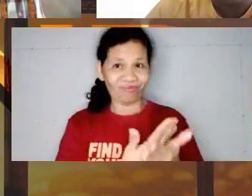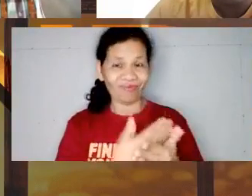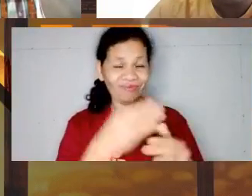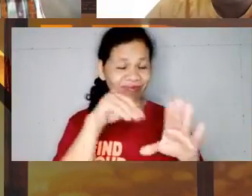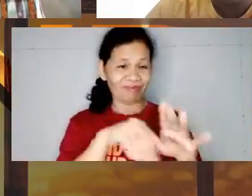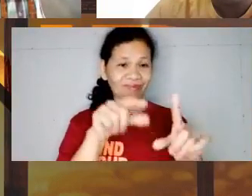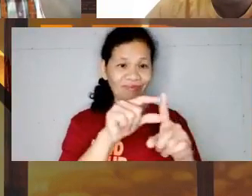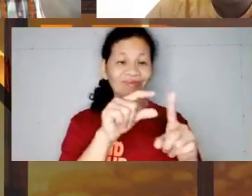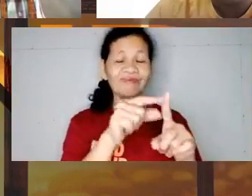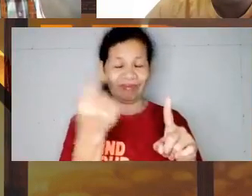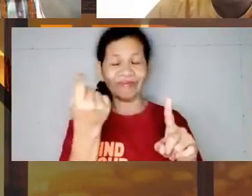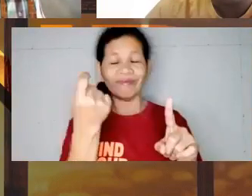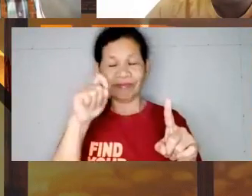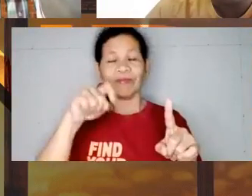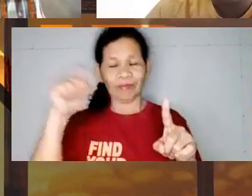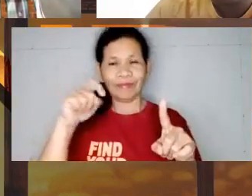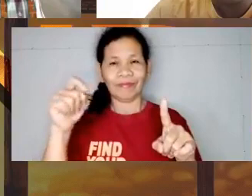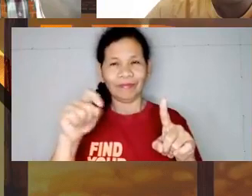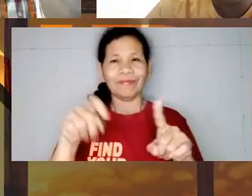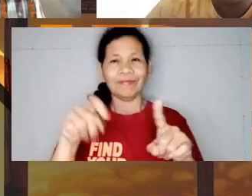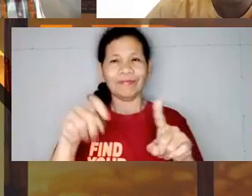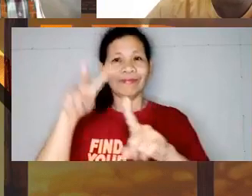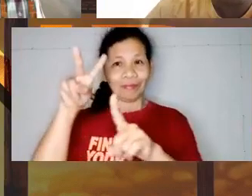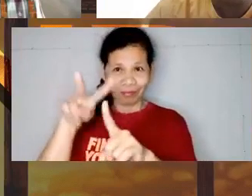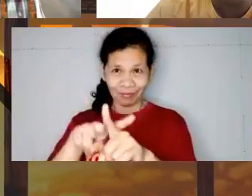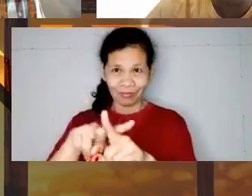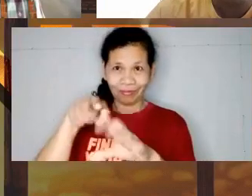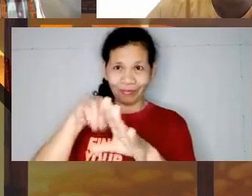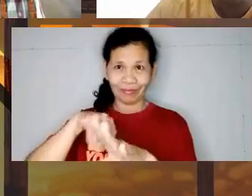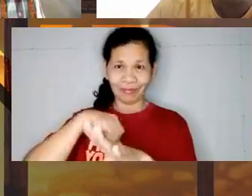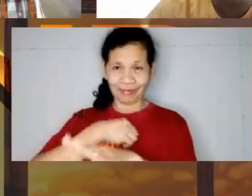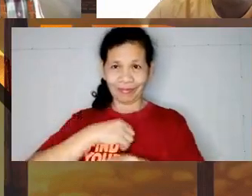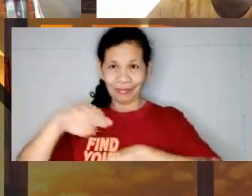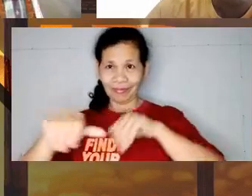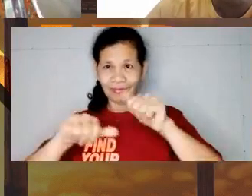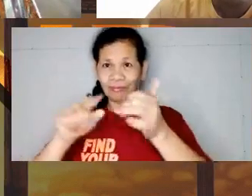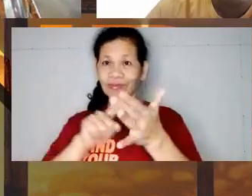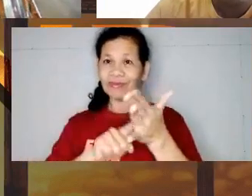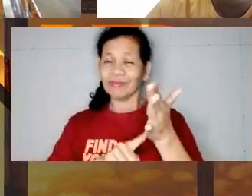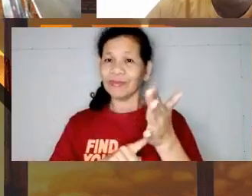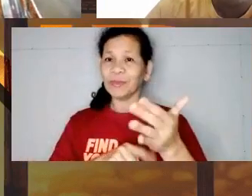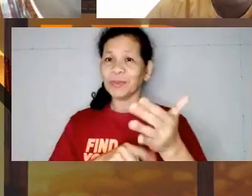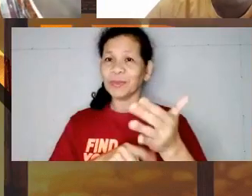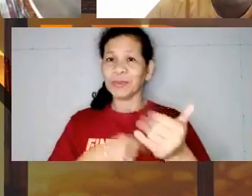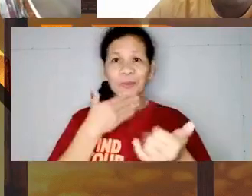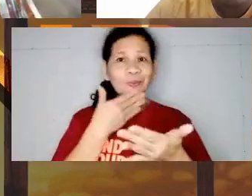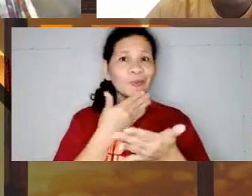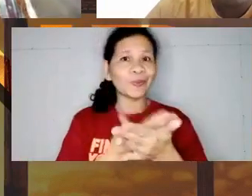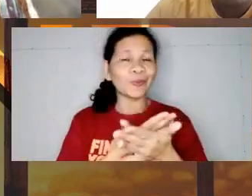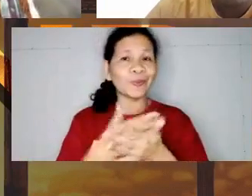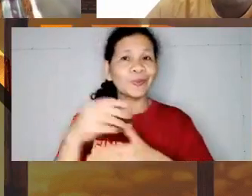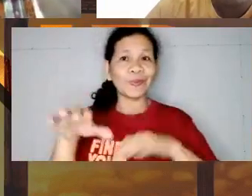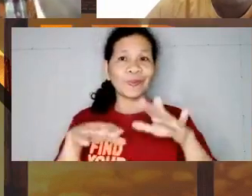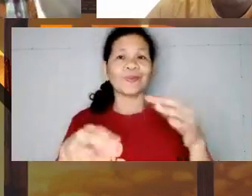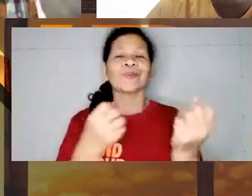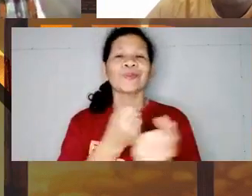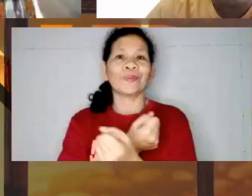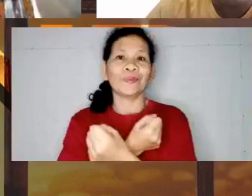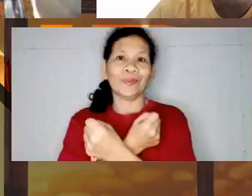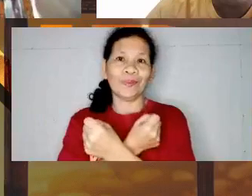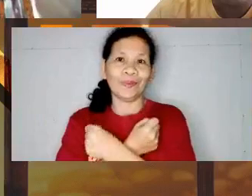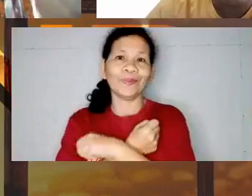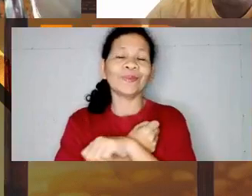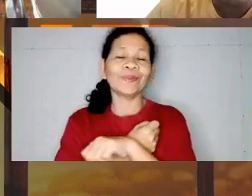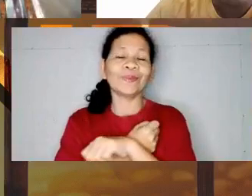po mag-reflect ito sa ating action. At ano ba ang mabubuting gawa? Yung po yung ibigin natin ang